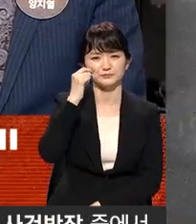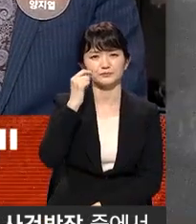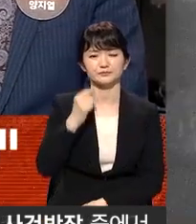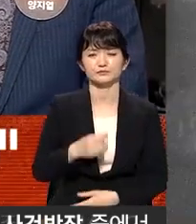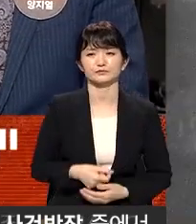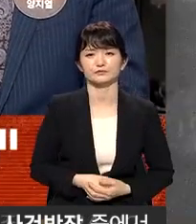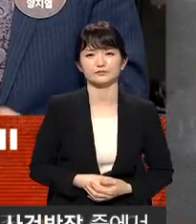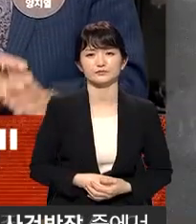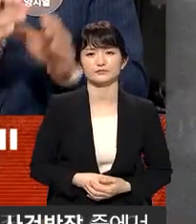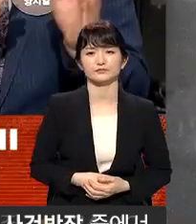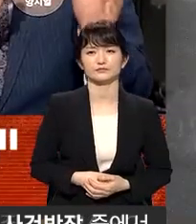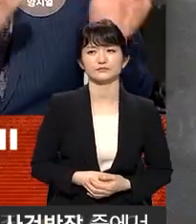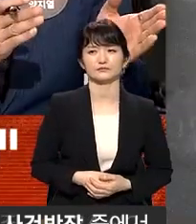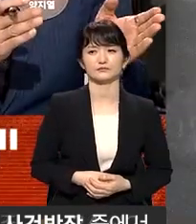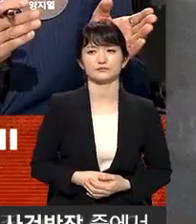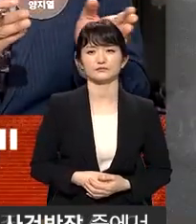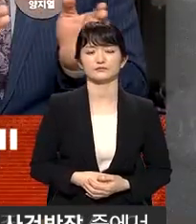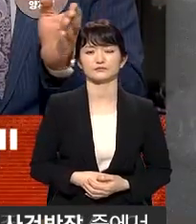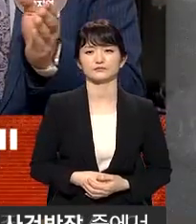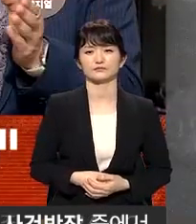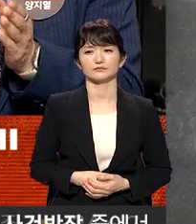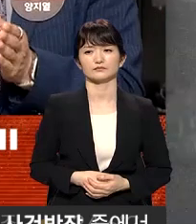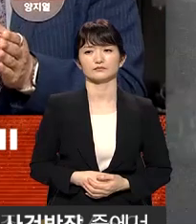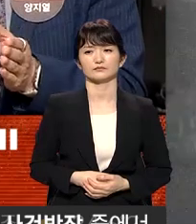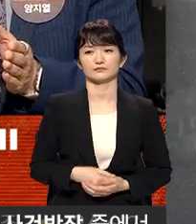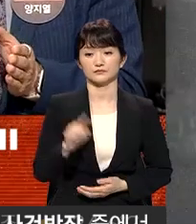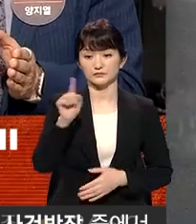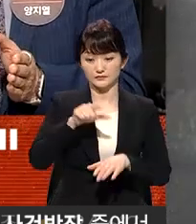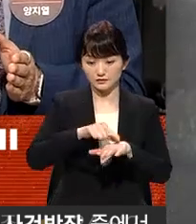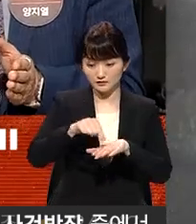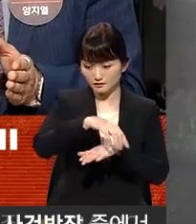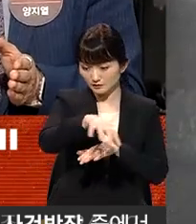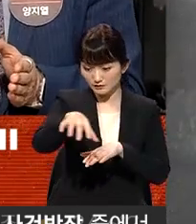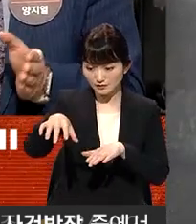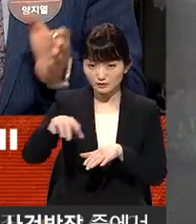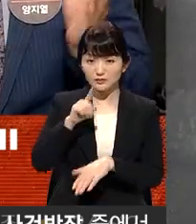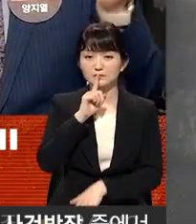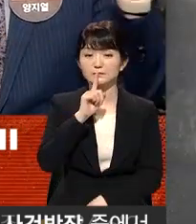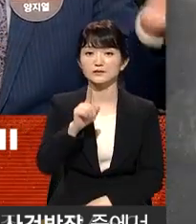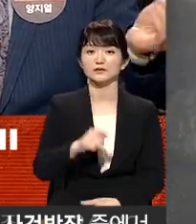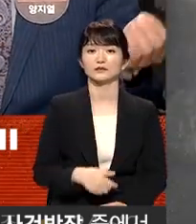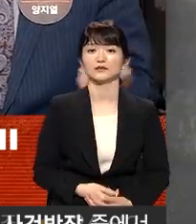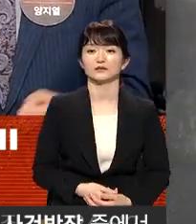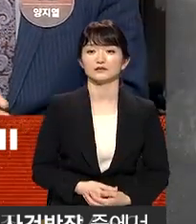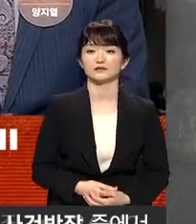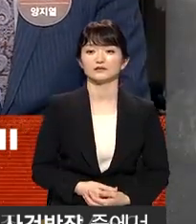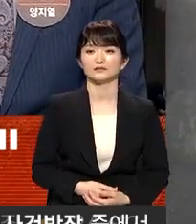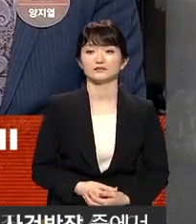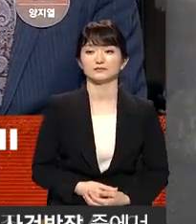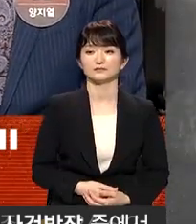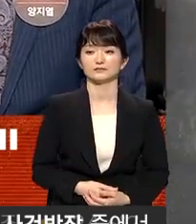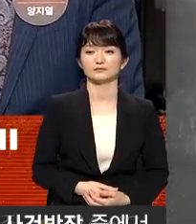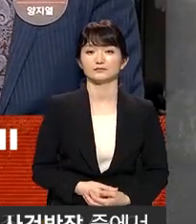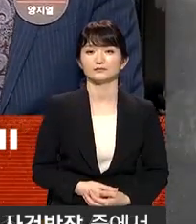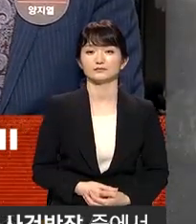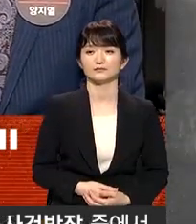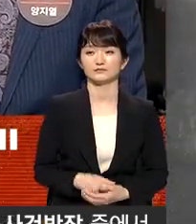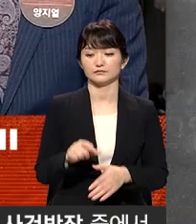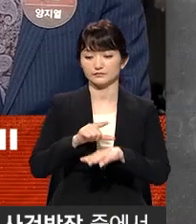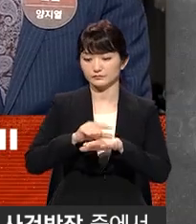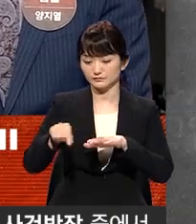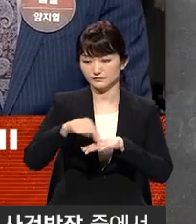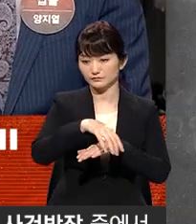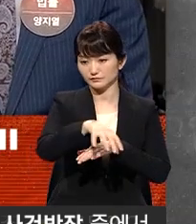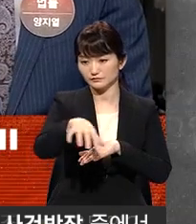했고요 그러다 보니까 이제 저 얘기를 하면서 어느 지역인지가 좀 거론이 됐습니다 글을 올린 사람에 의해서 그